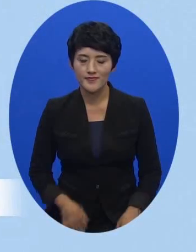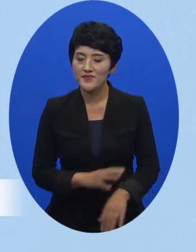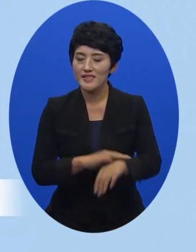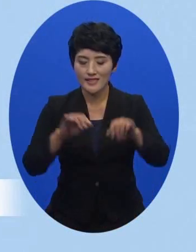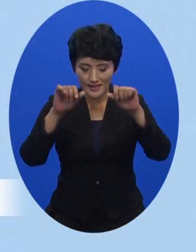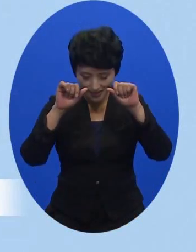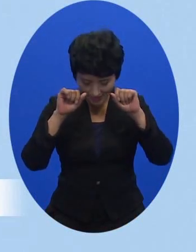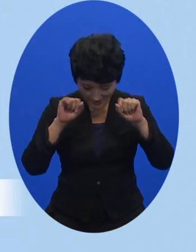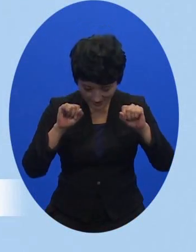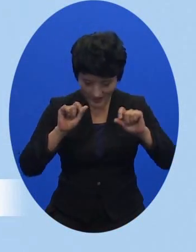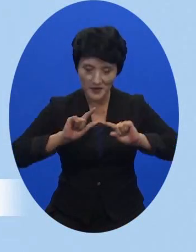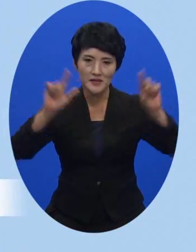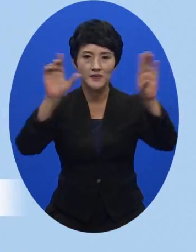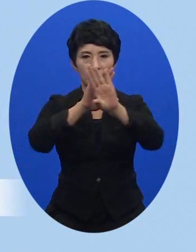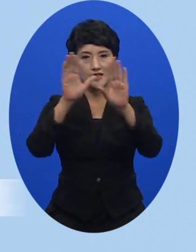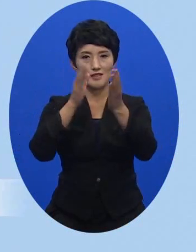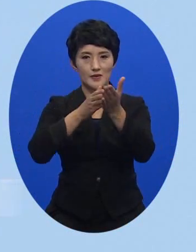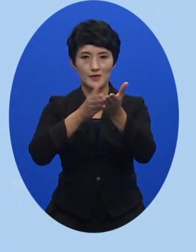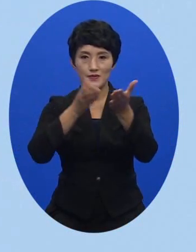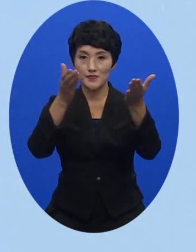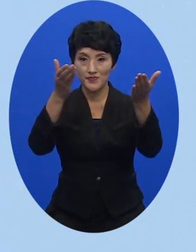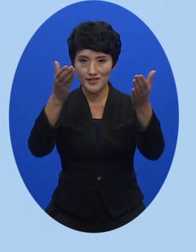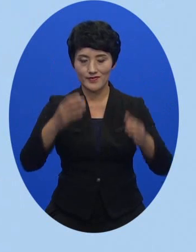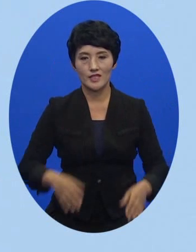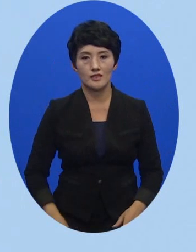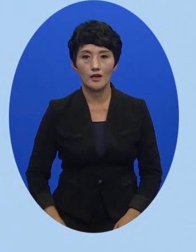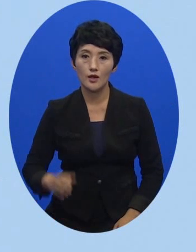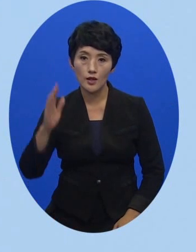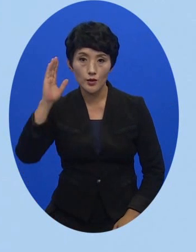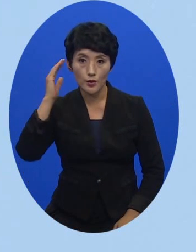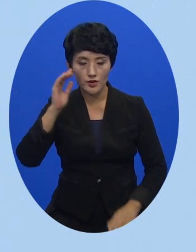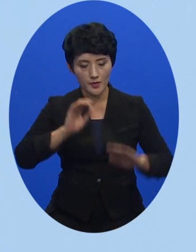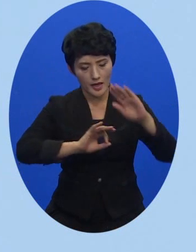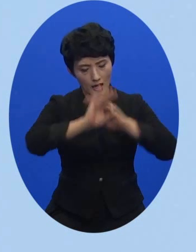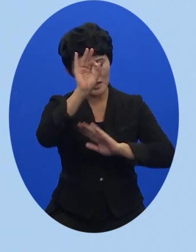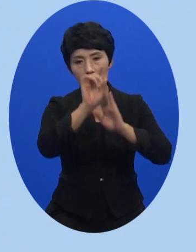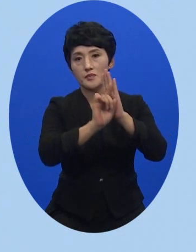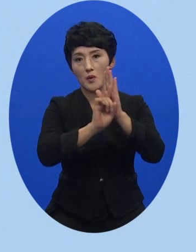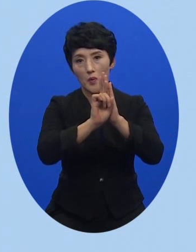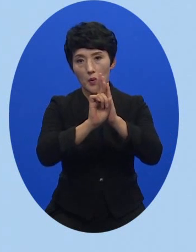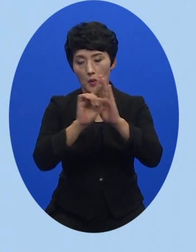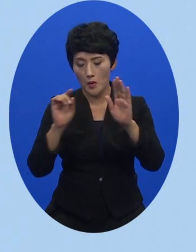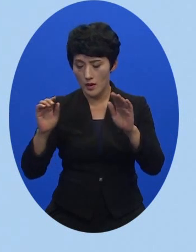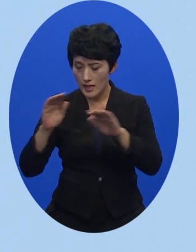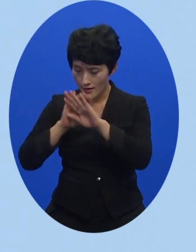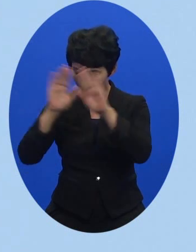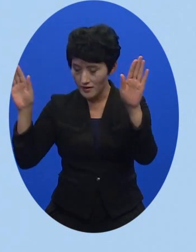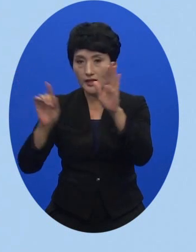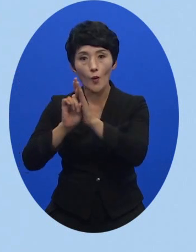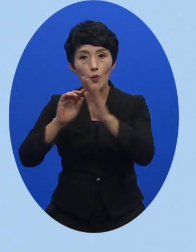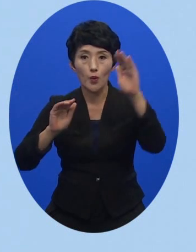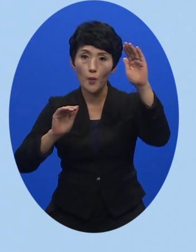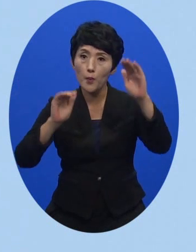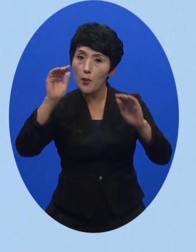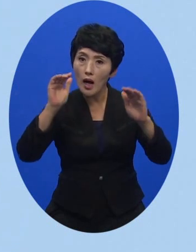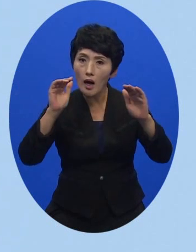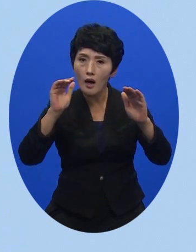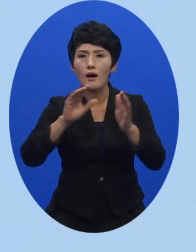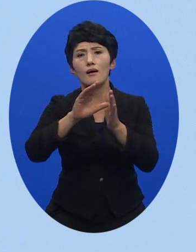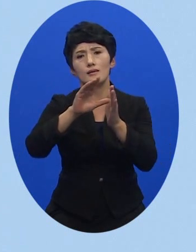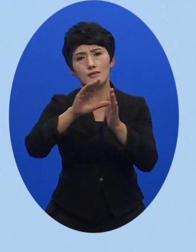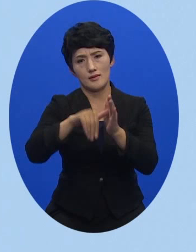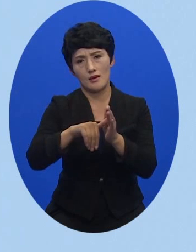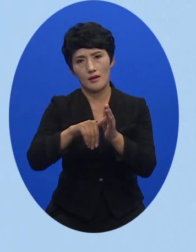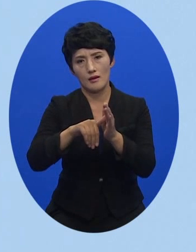안녕하세요 날씨 운이 우정 입니다 요즘처럼 일교차가 벌어지기 시작하는 때에 찾아오는 고민이 있죠 바로